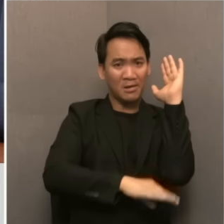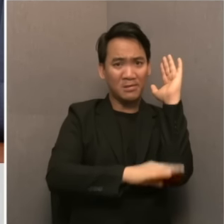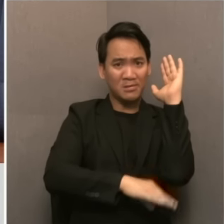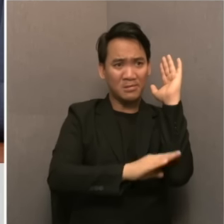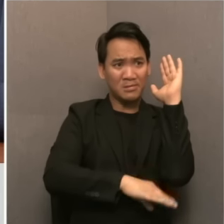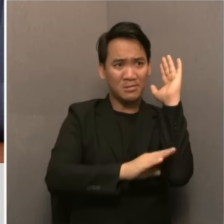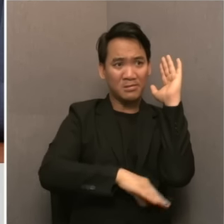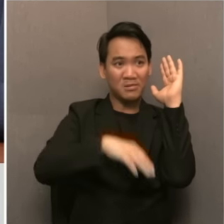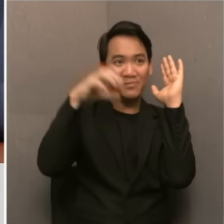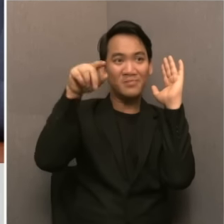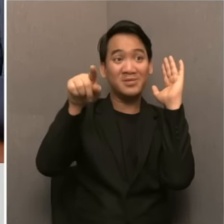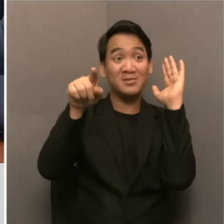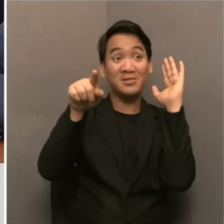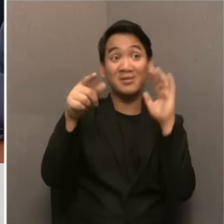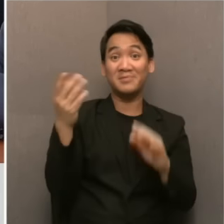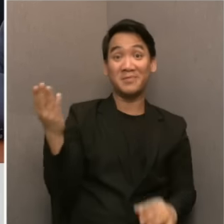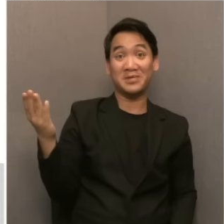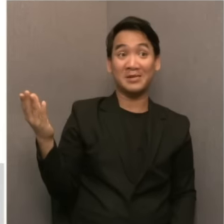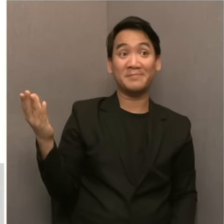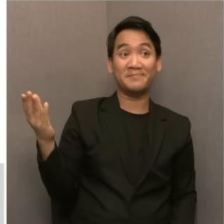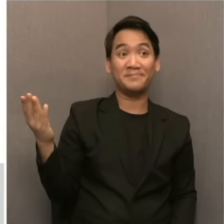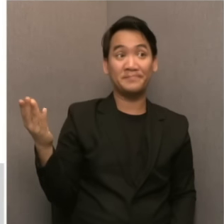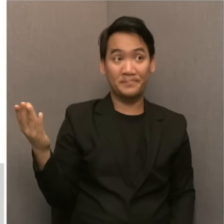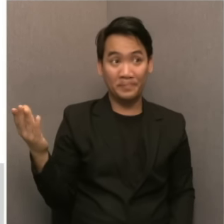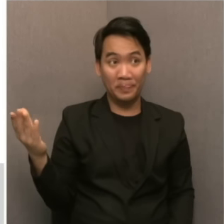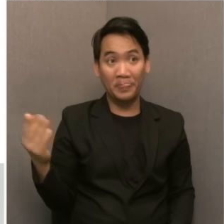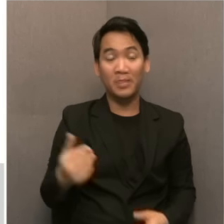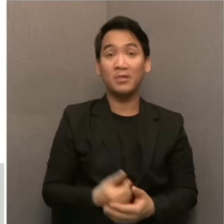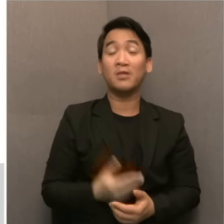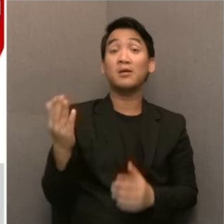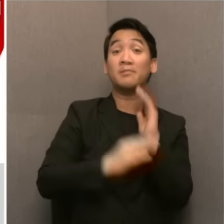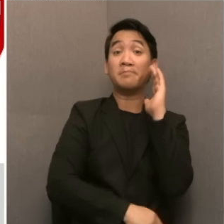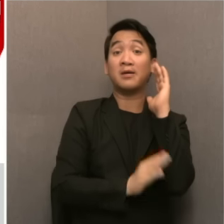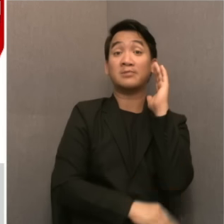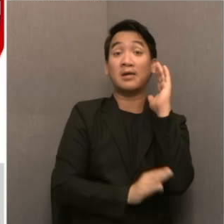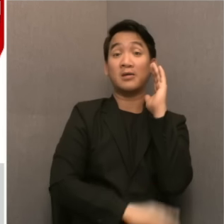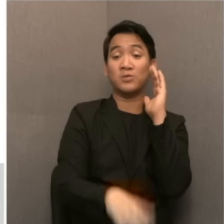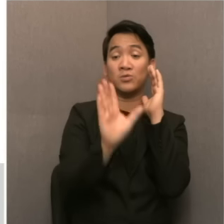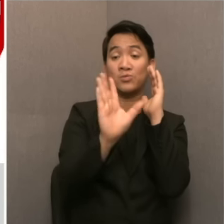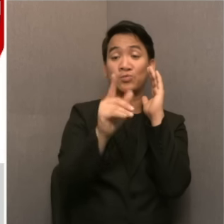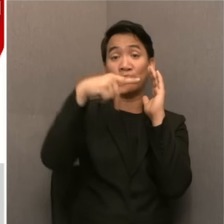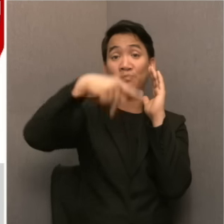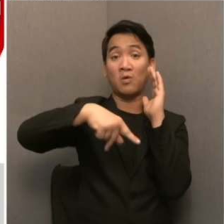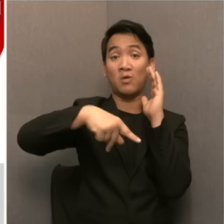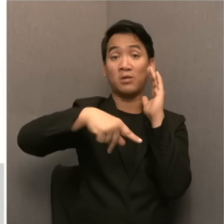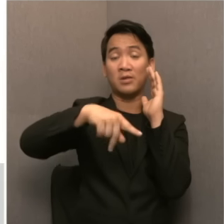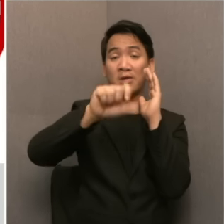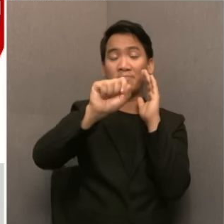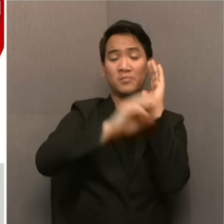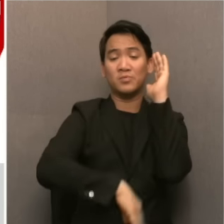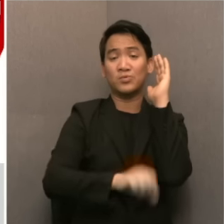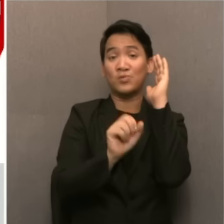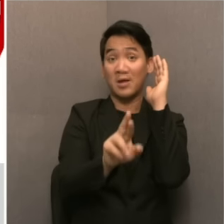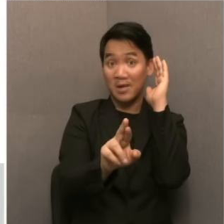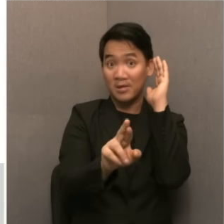น้อยนะจากภาพนี้นะครับเป็นค่าแตกต่างจากค่าปกตินะครับจะเห็นว่าภาคใต้ตั้งแต่ชุมพรสุราษฎร์ธานีประจว